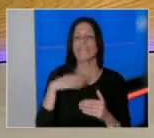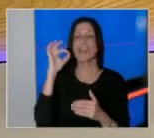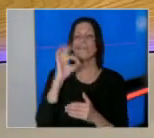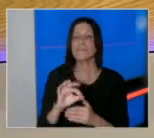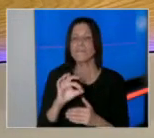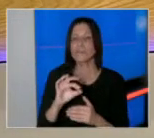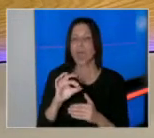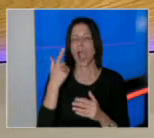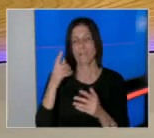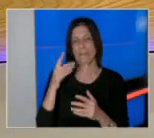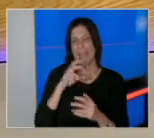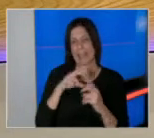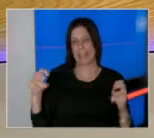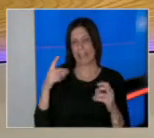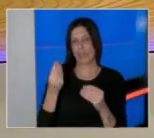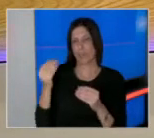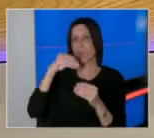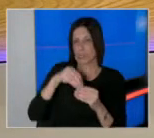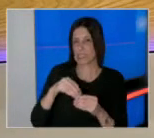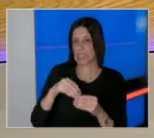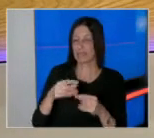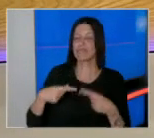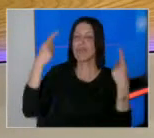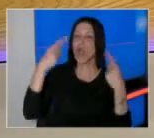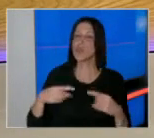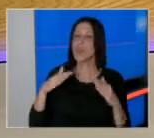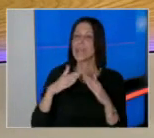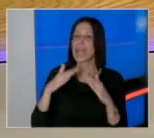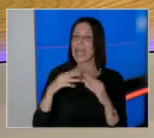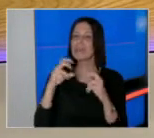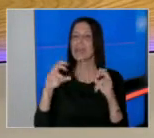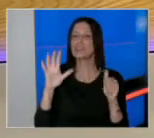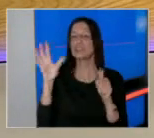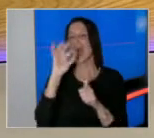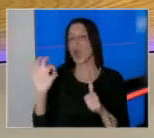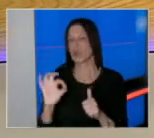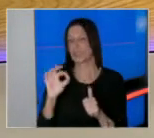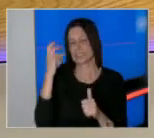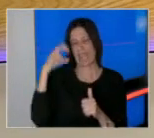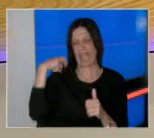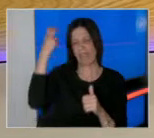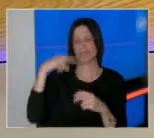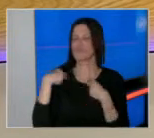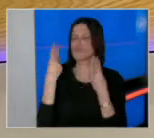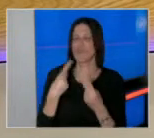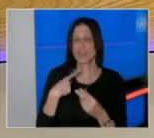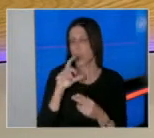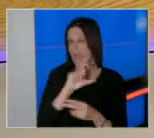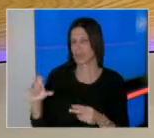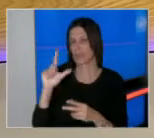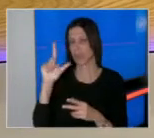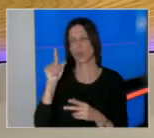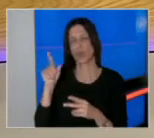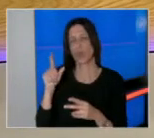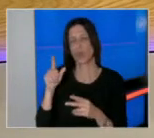בצביונה של העיר. הוא מוסיף בין סוגריים, כיום מתגוררים בעיר כ-6% ערבים. שוב, אני לא מאשים את לוזון, הוא